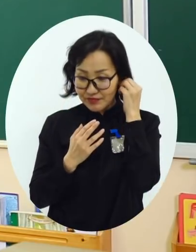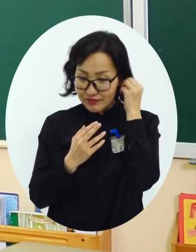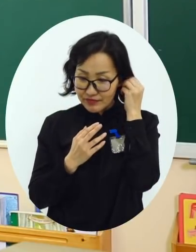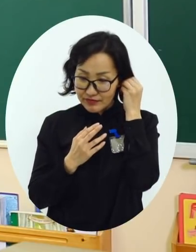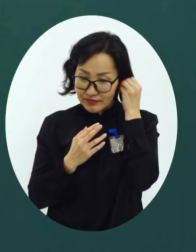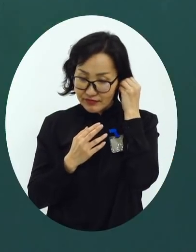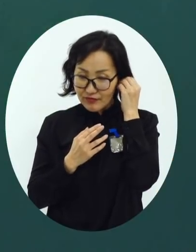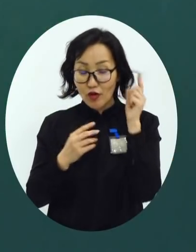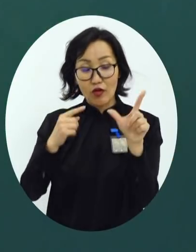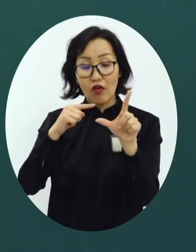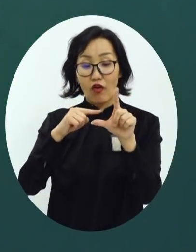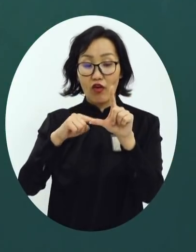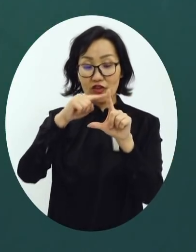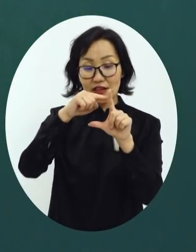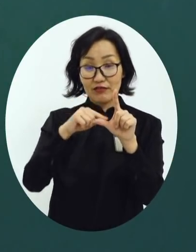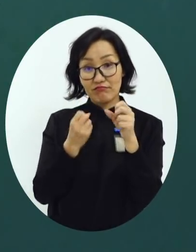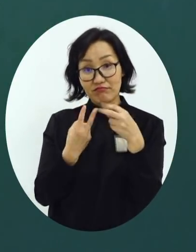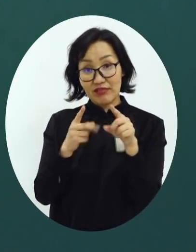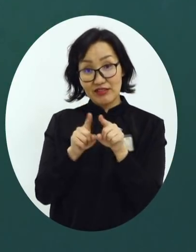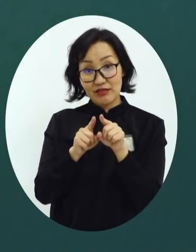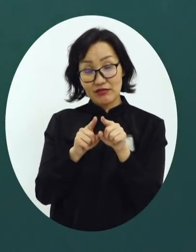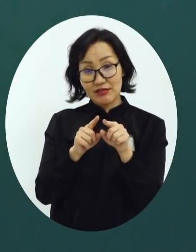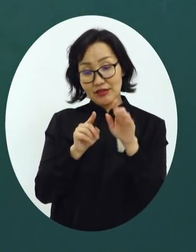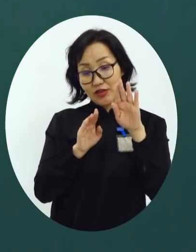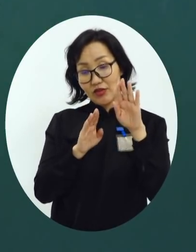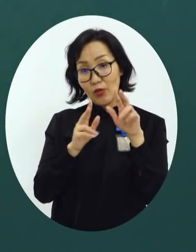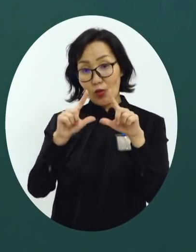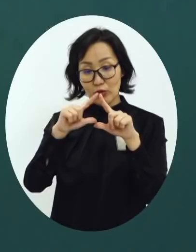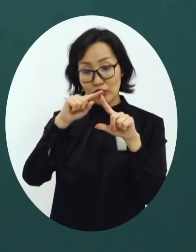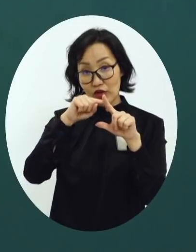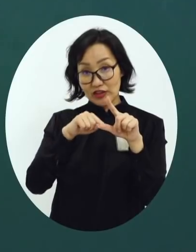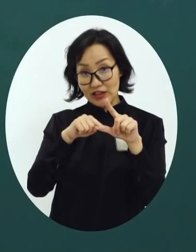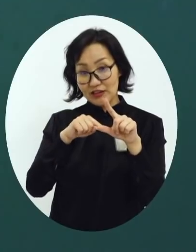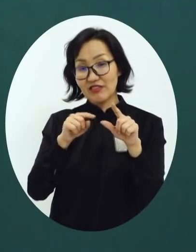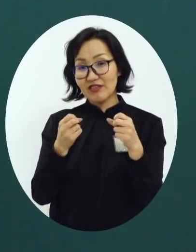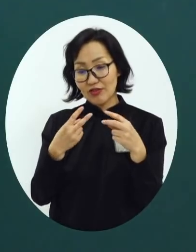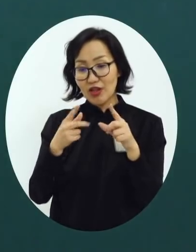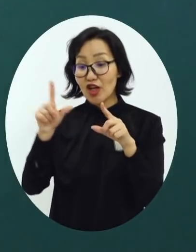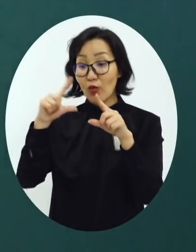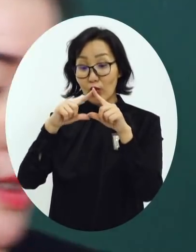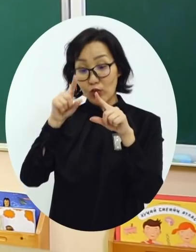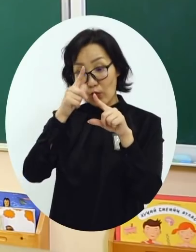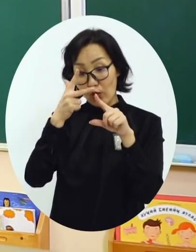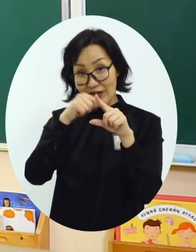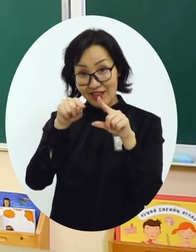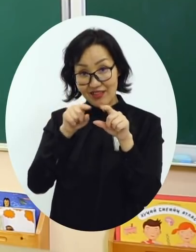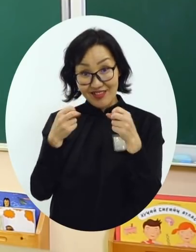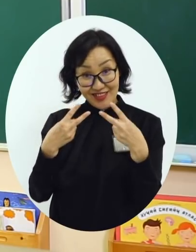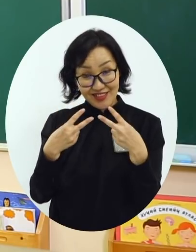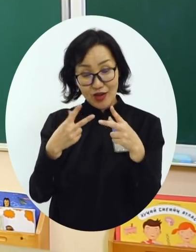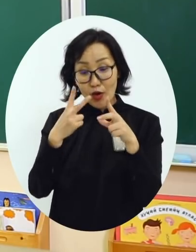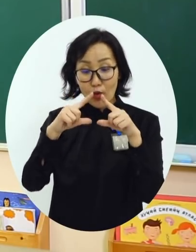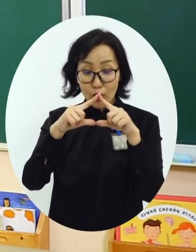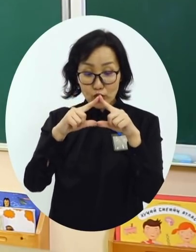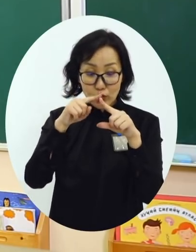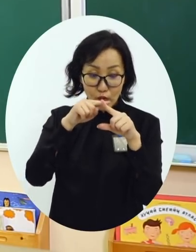Энэ гурвалжны хоёр тал нь тэнцүү байна. Энэ гурвалжны гурван тал нь тэнцүү байна. Гурвалжны